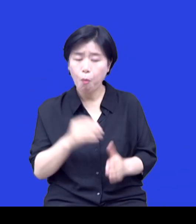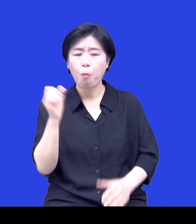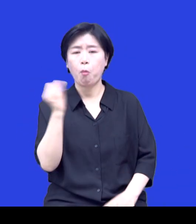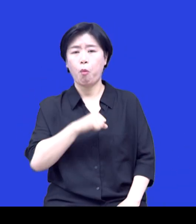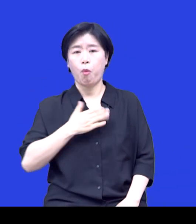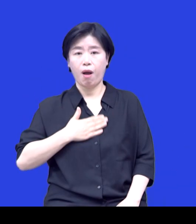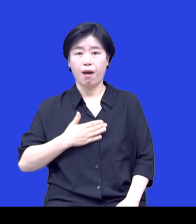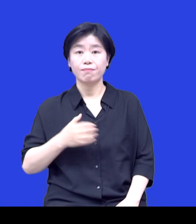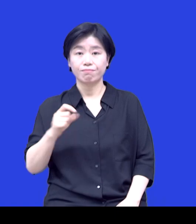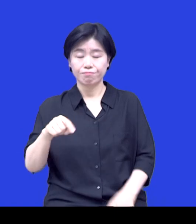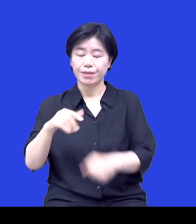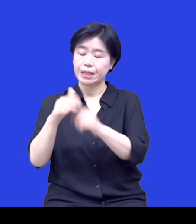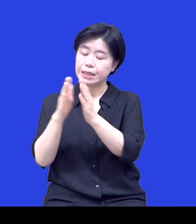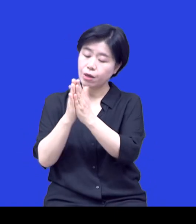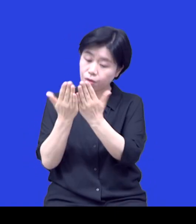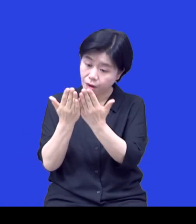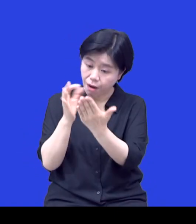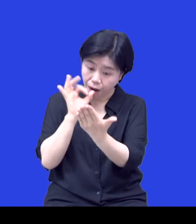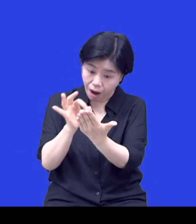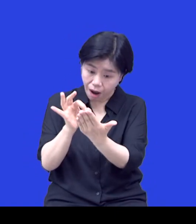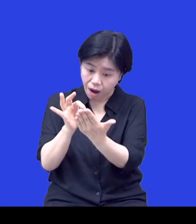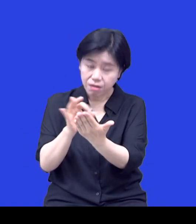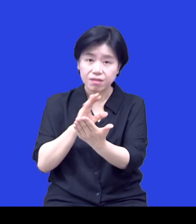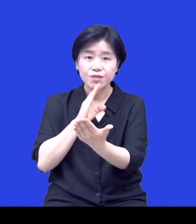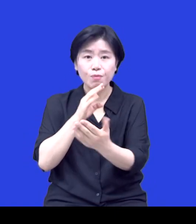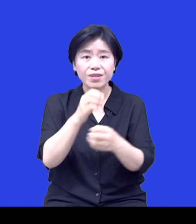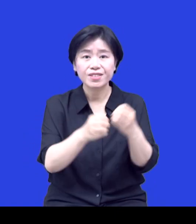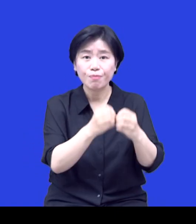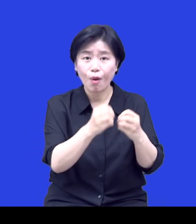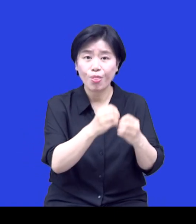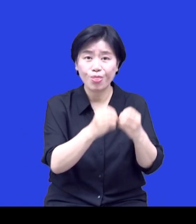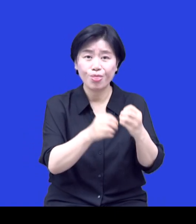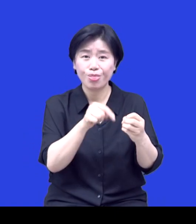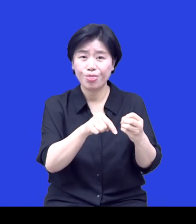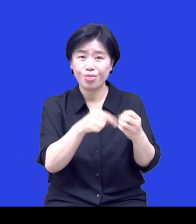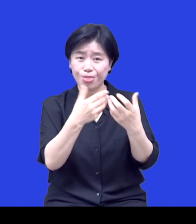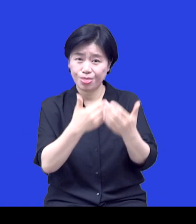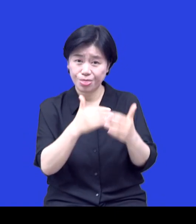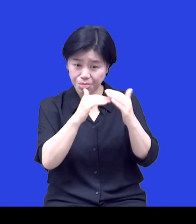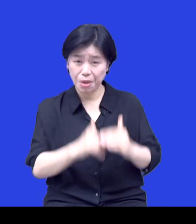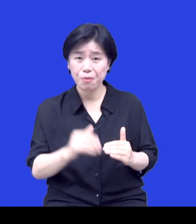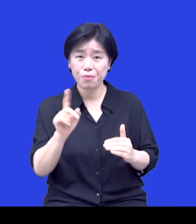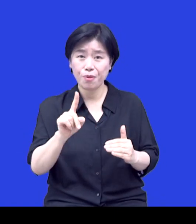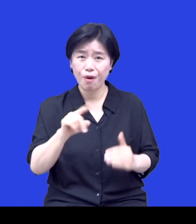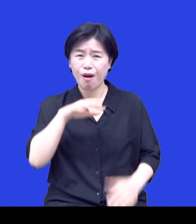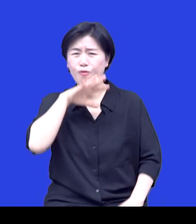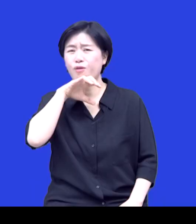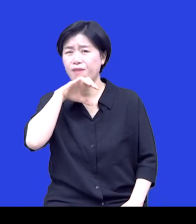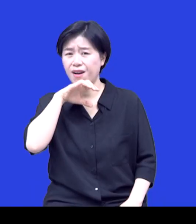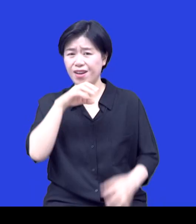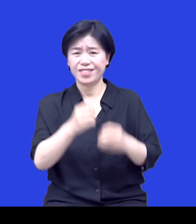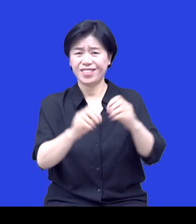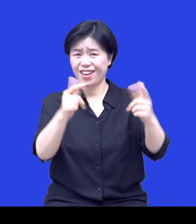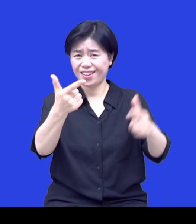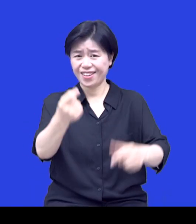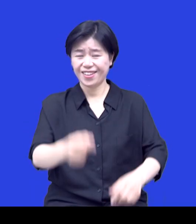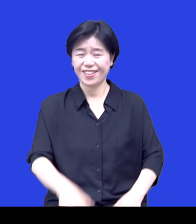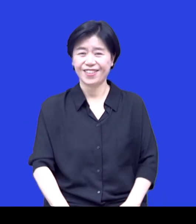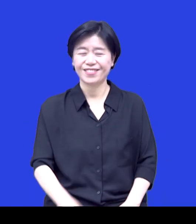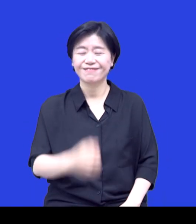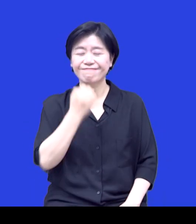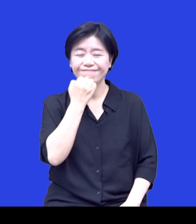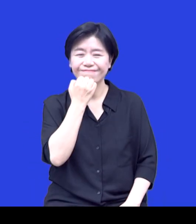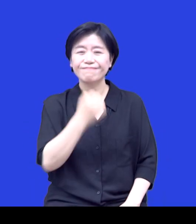나서 진짜 시편 보니까 이제 와서 보니까 엄청 하나님을 탓했더라고요. 네? 엄청 네. 시가 아니더라고. 맞아, 맞아. 그러니까